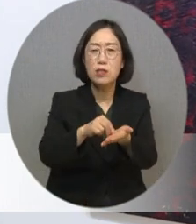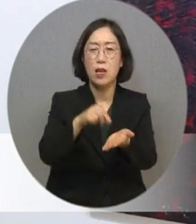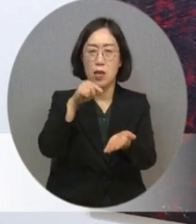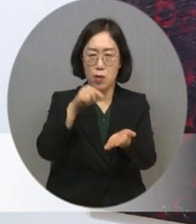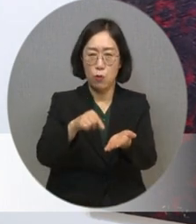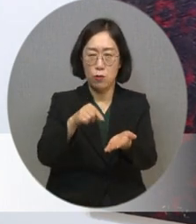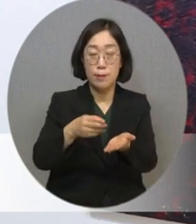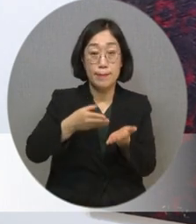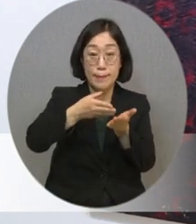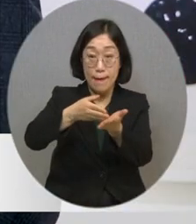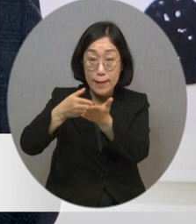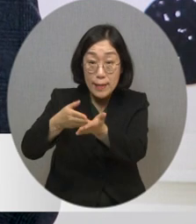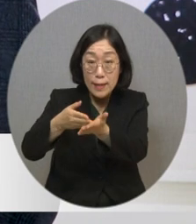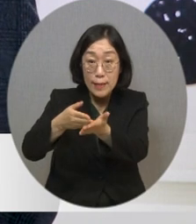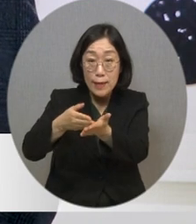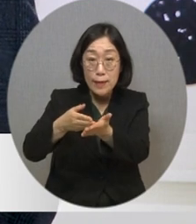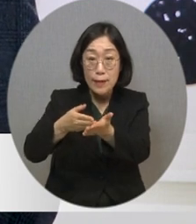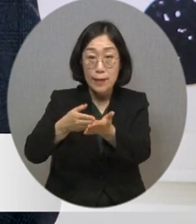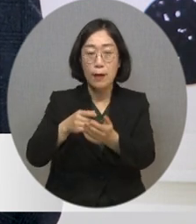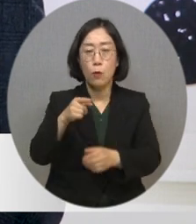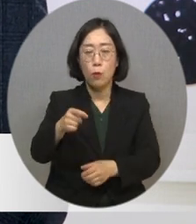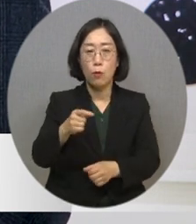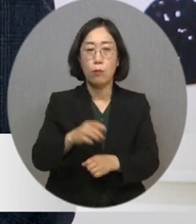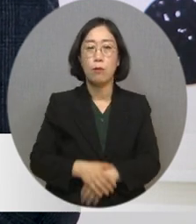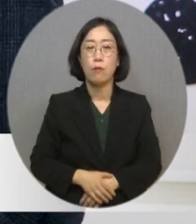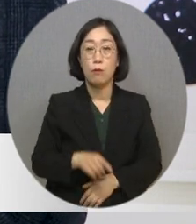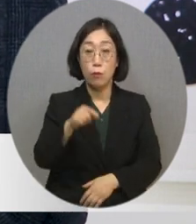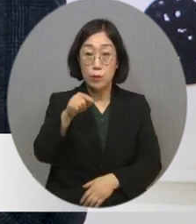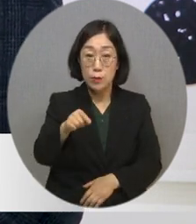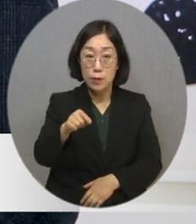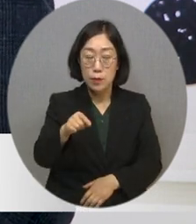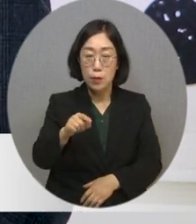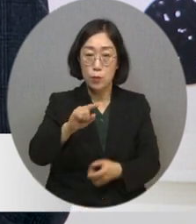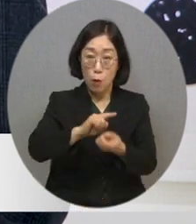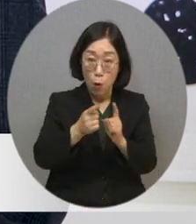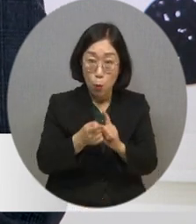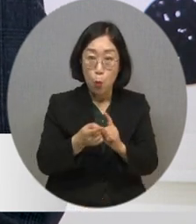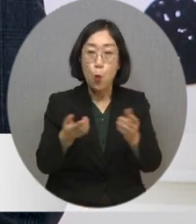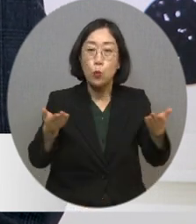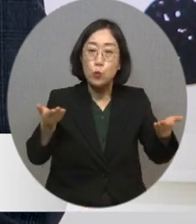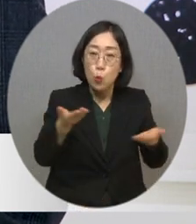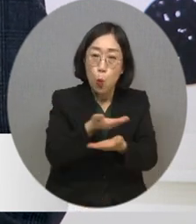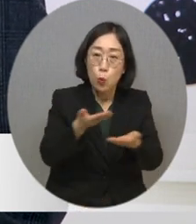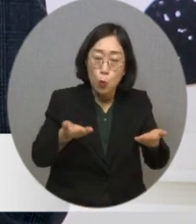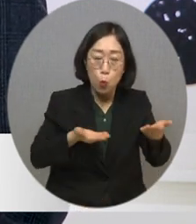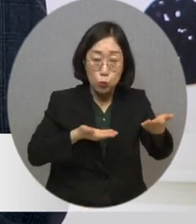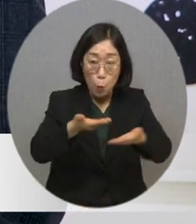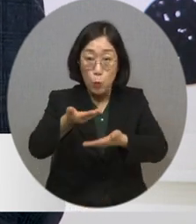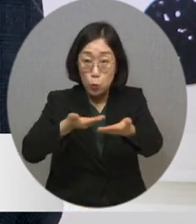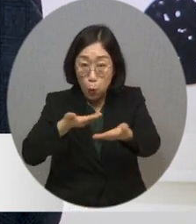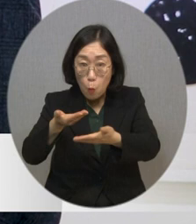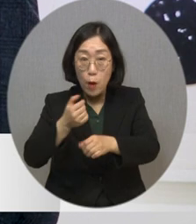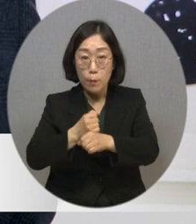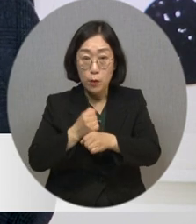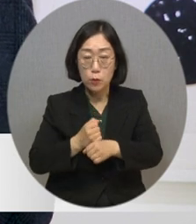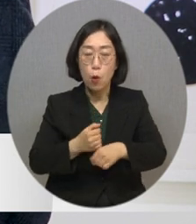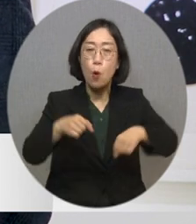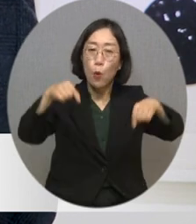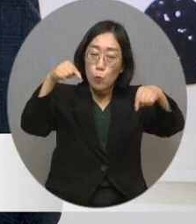문제의식을 제기하고 그런 것들을 서로 소통하면서 함께